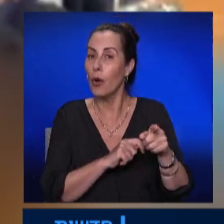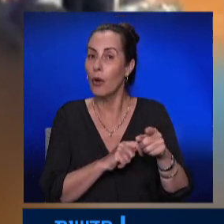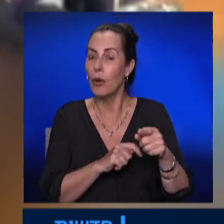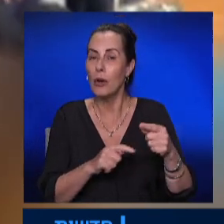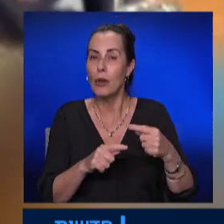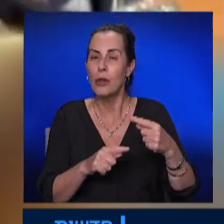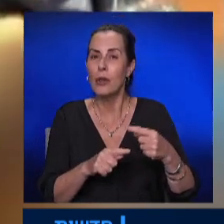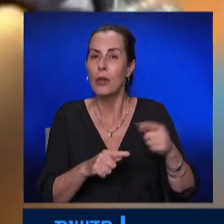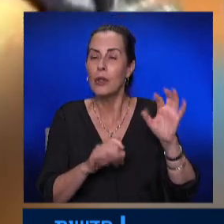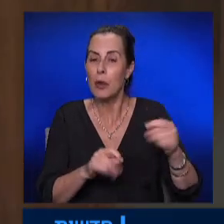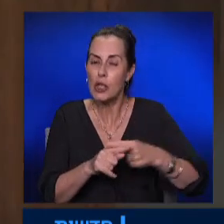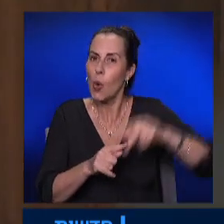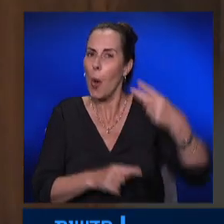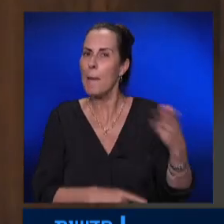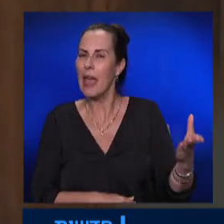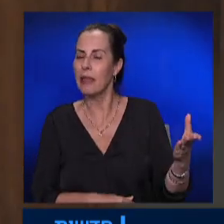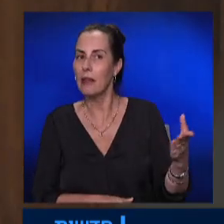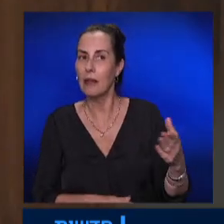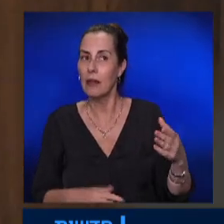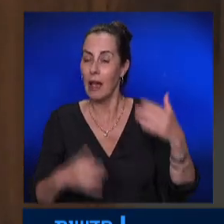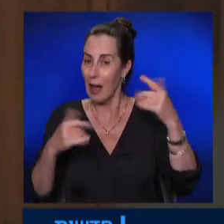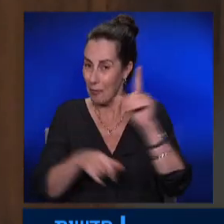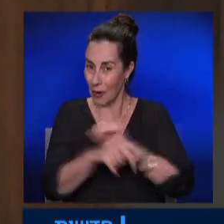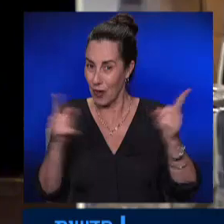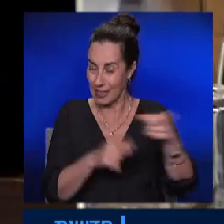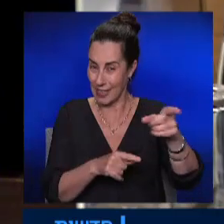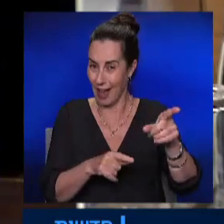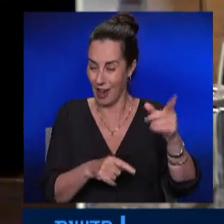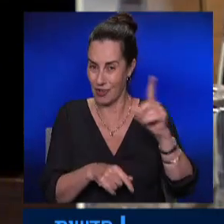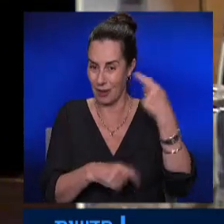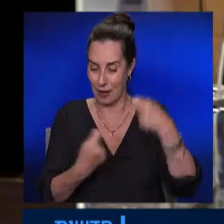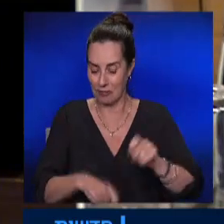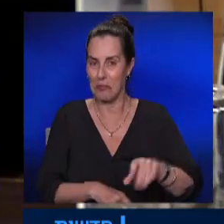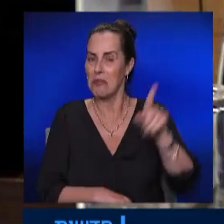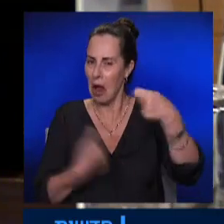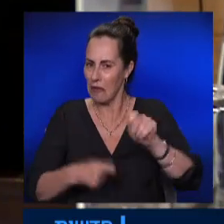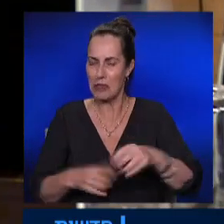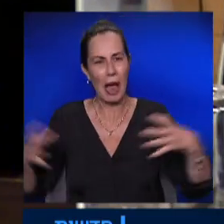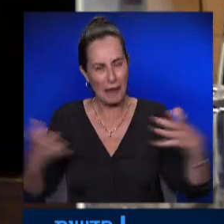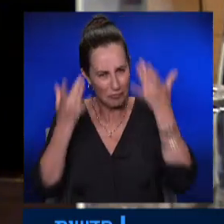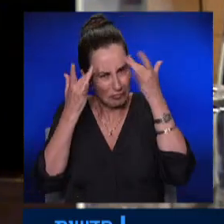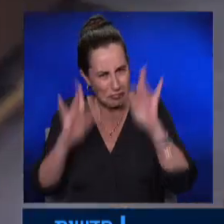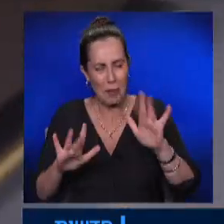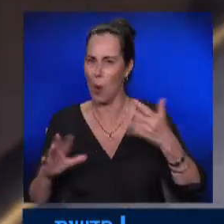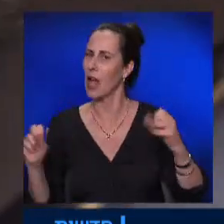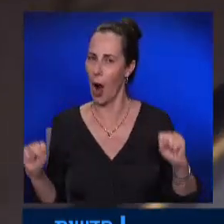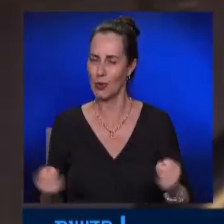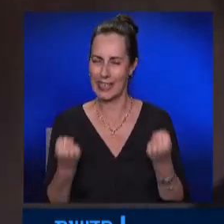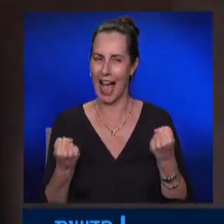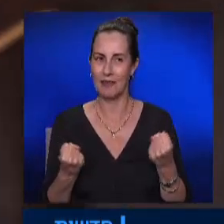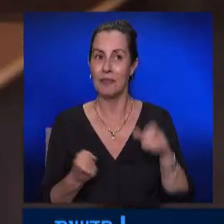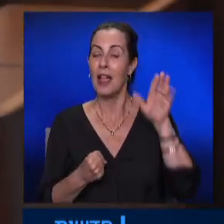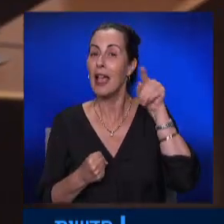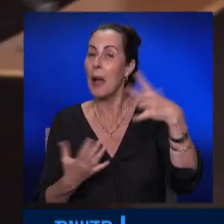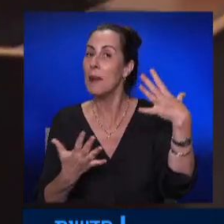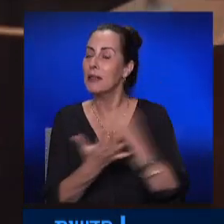ב', אלא סוג ב'. בקדנציה הקצרה שלה כחברת כנסת היא התגלתה כח"כית חברתית ומאוד חרוצה, שגם